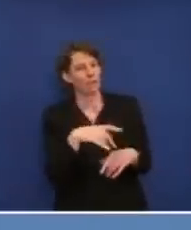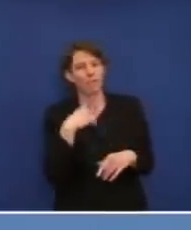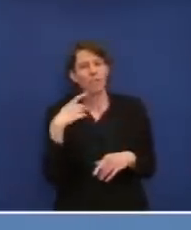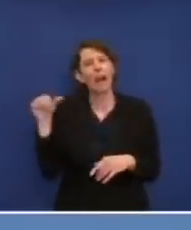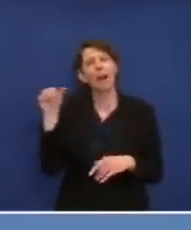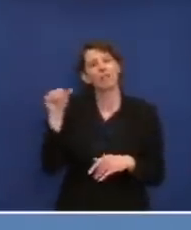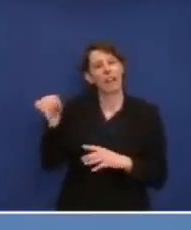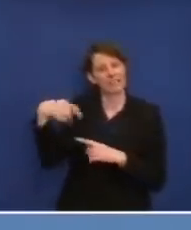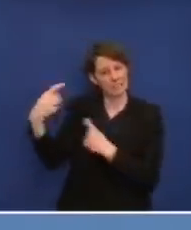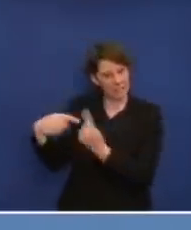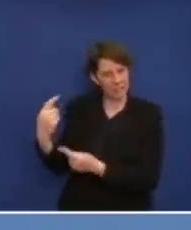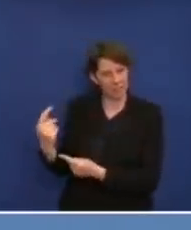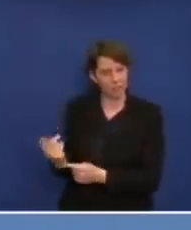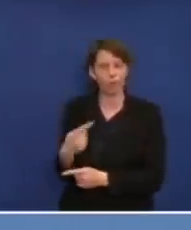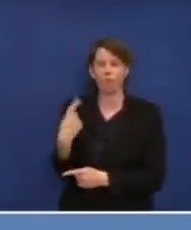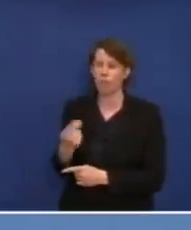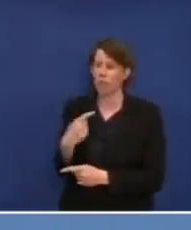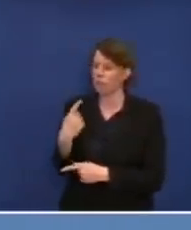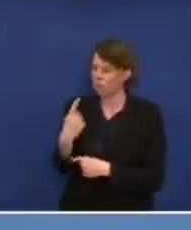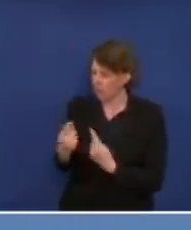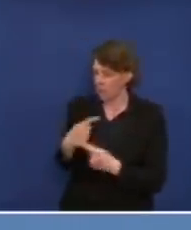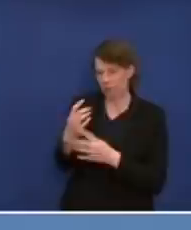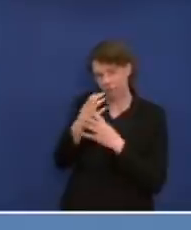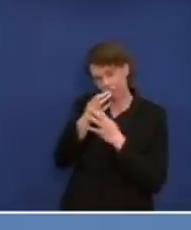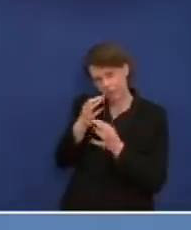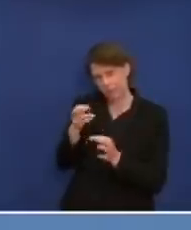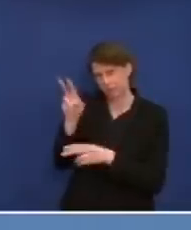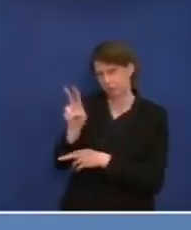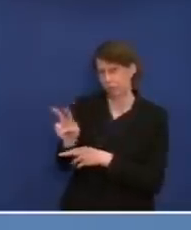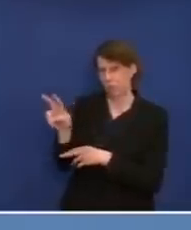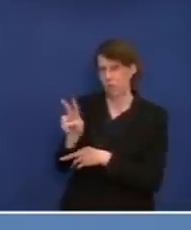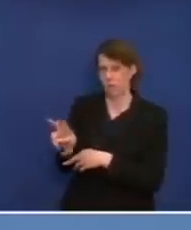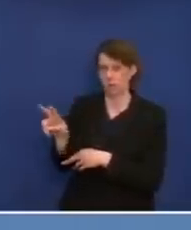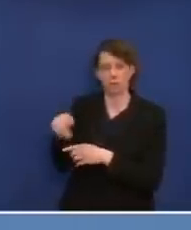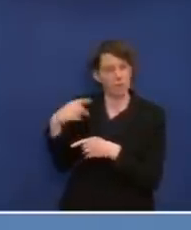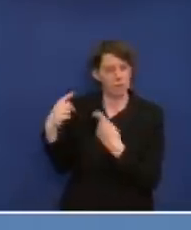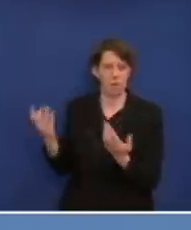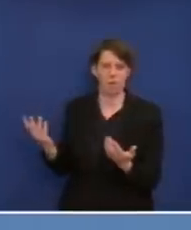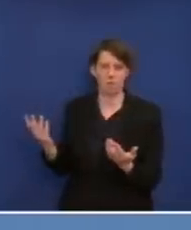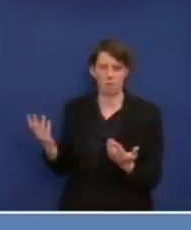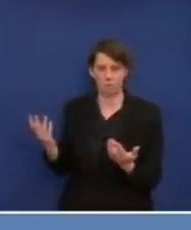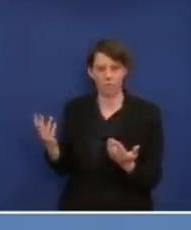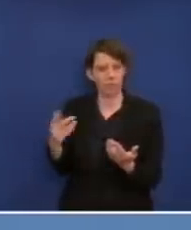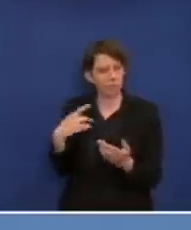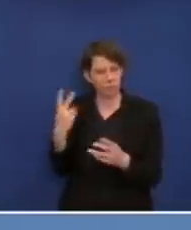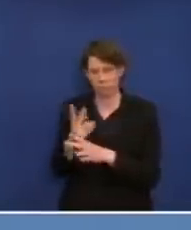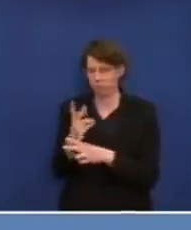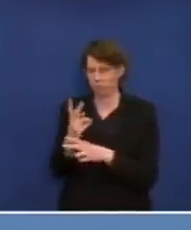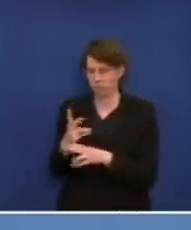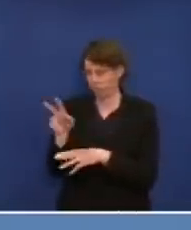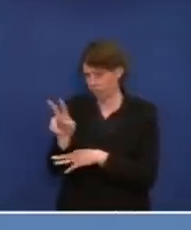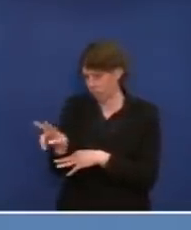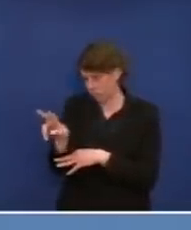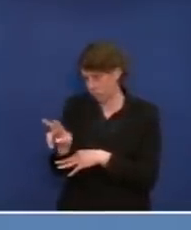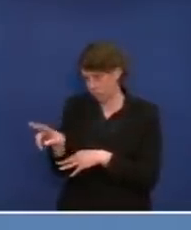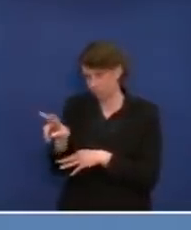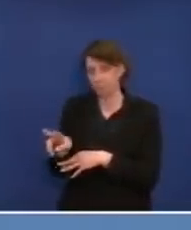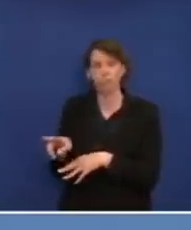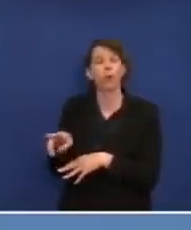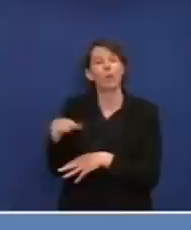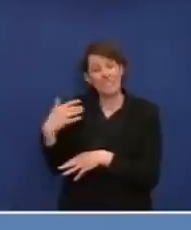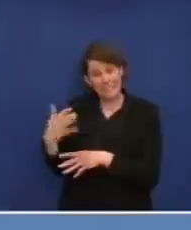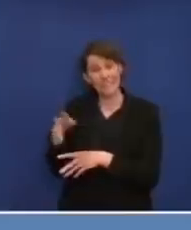Afghanistan wird grundsätzlich wird sehr intensiv beobachtet. Das geschieht permanent und auf der Basis